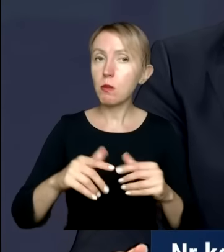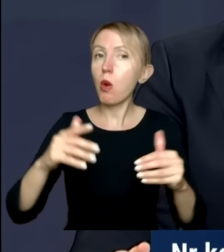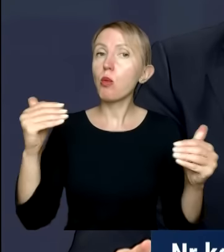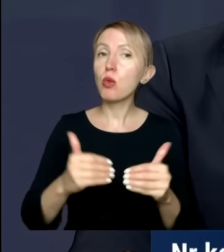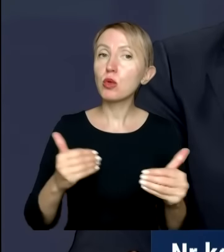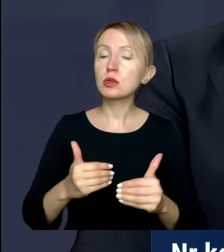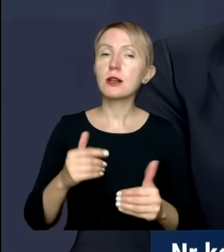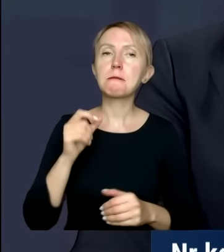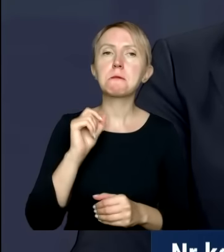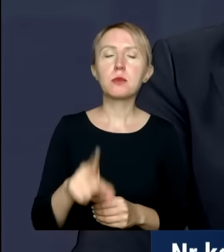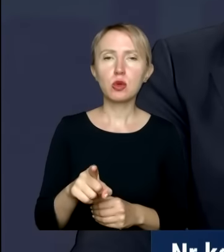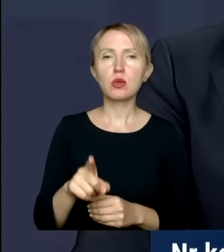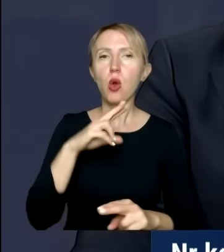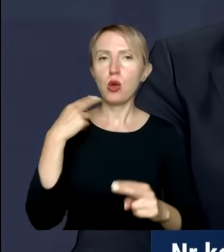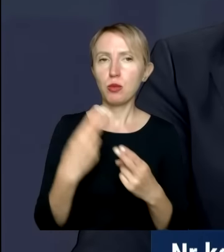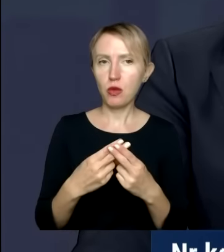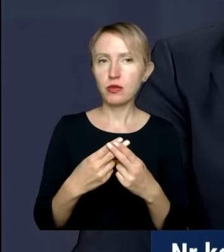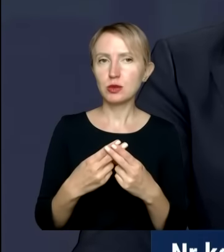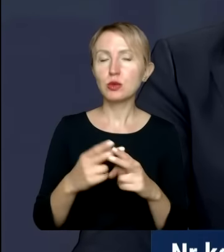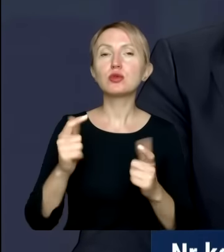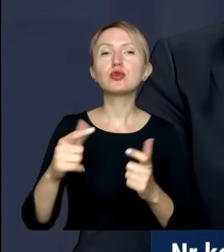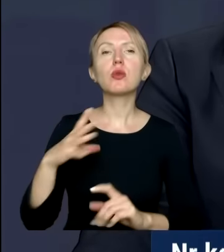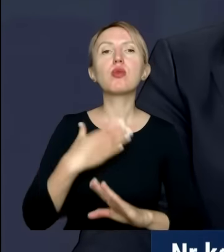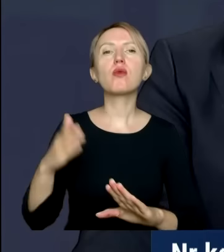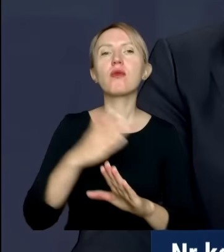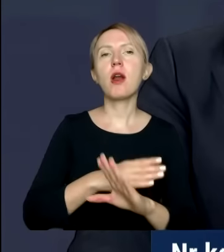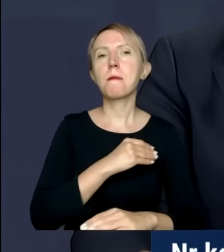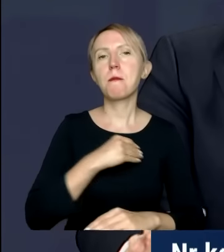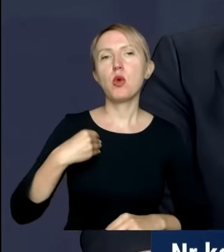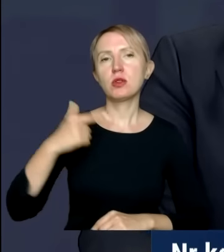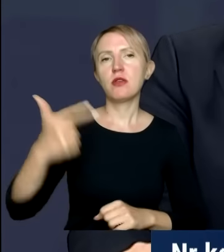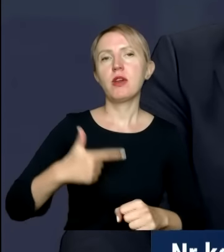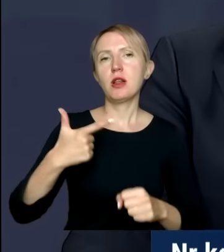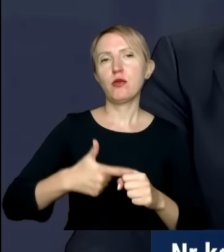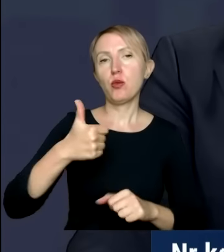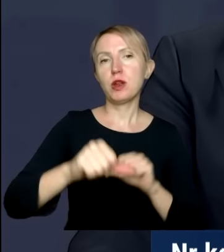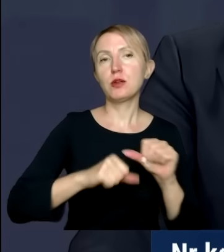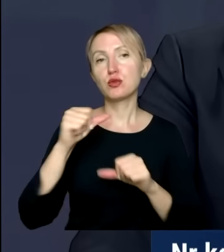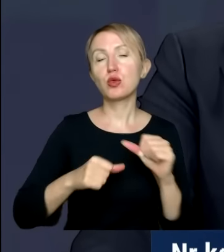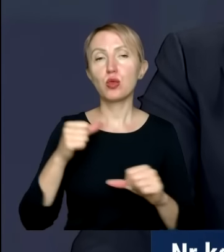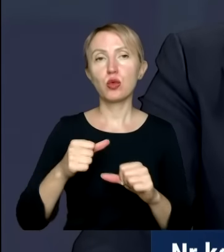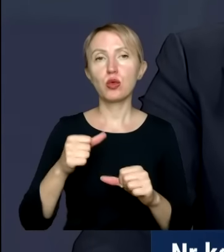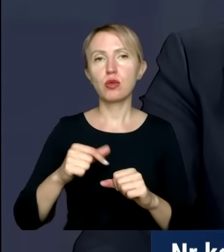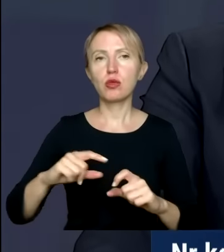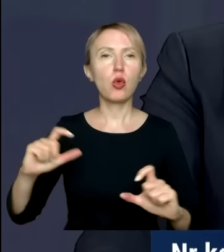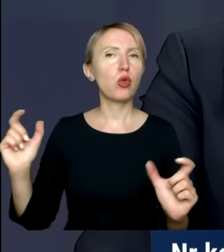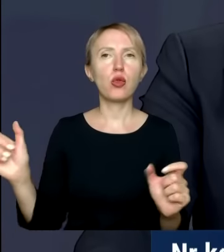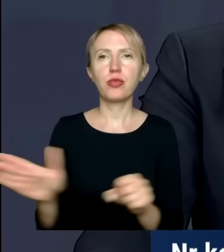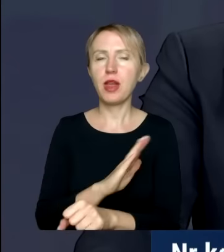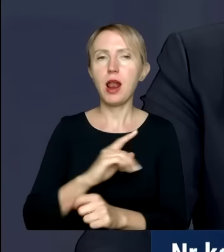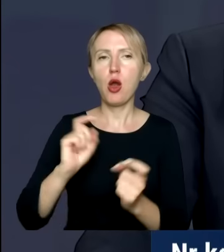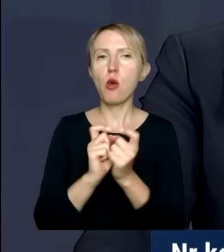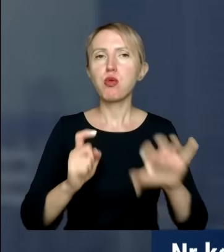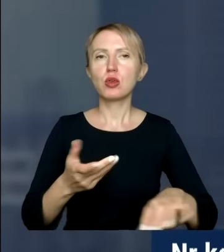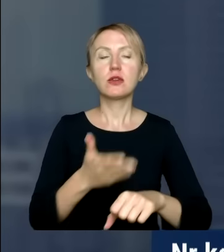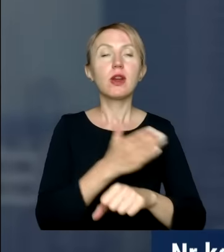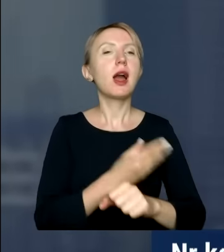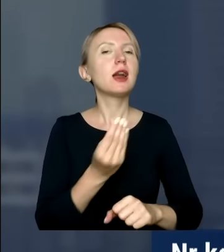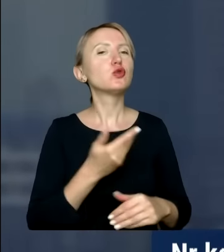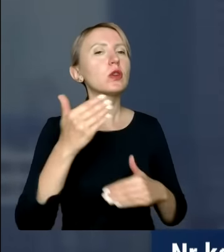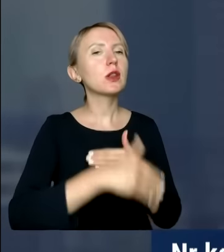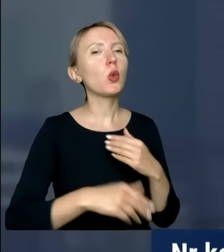tutaj na odpowiedź na to co działo się w Polsce od 21 roku po stronie totalnej opozycji dobrze to na koniec już taki